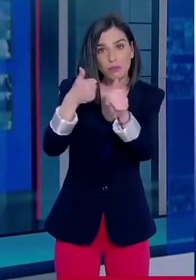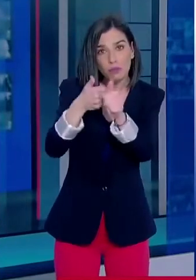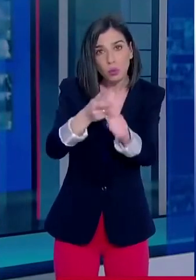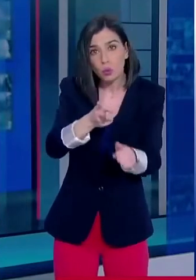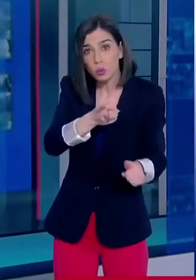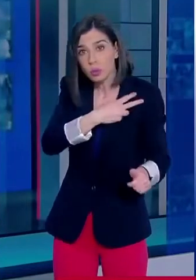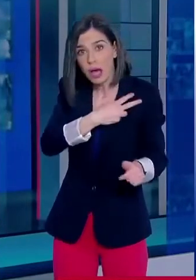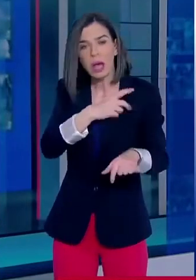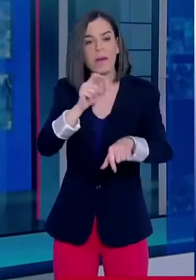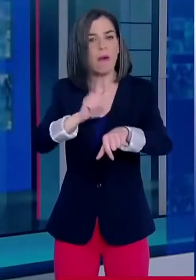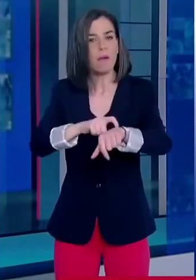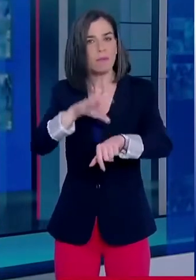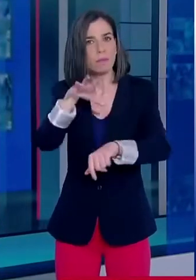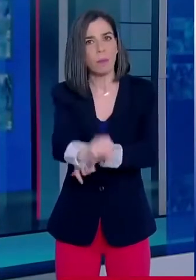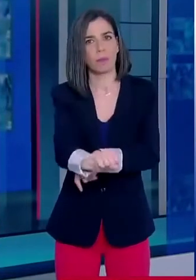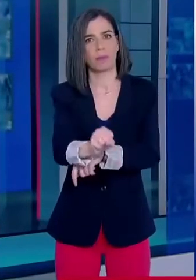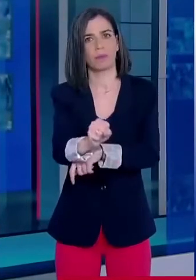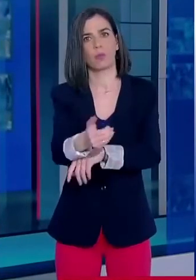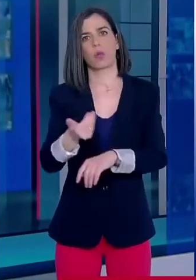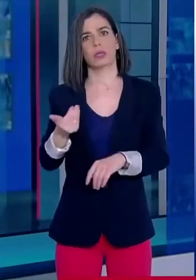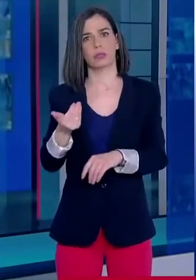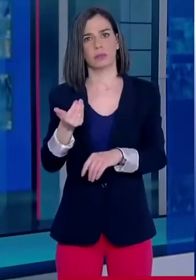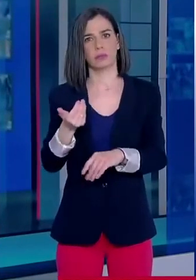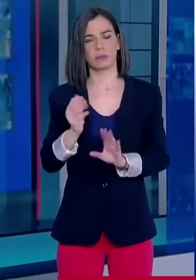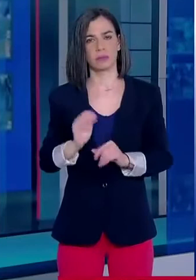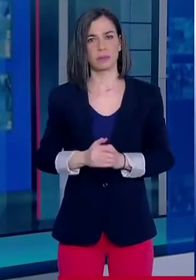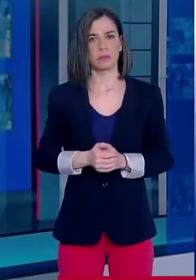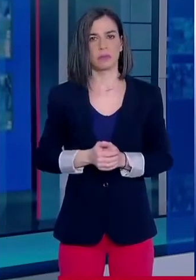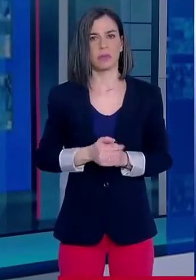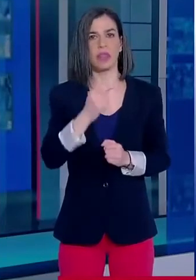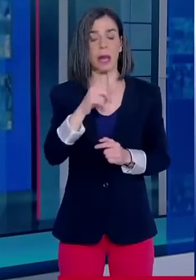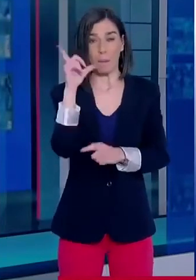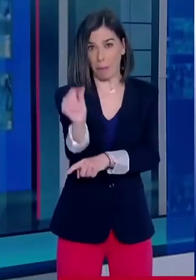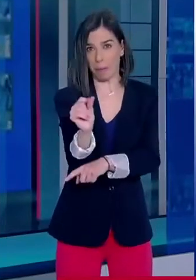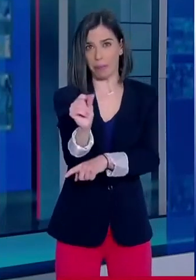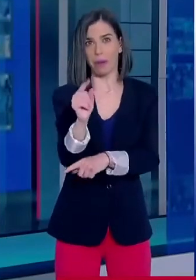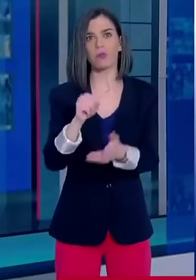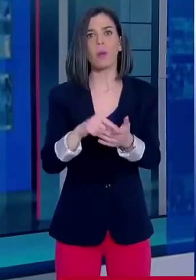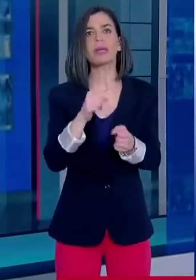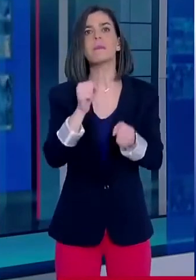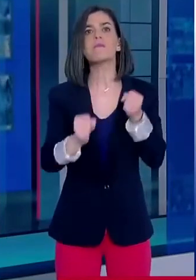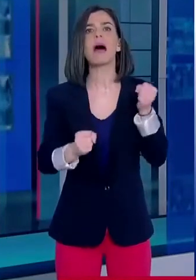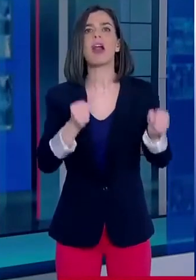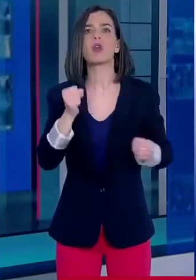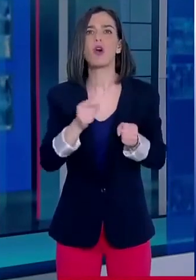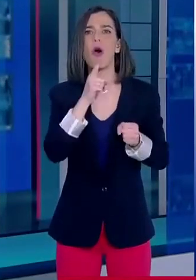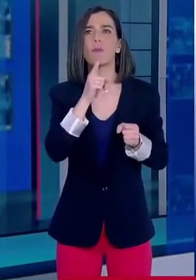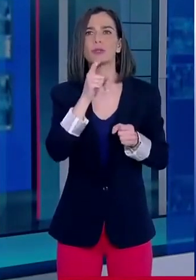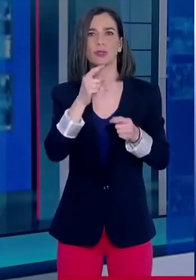και έγκαιρη παρέμβαση. Δεν είναι sprint, είναι μαραθώνιος. Το έχουμε ξαναπεί.